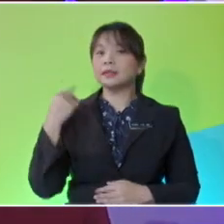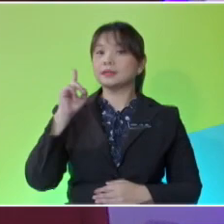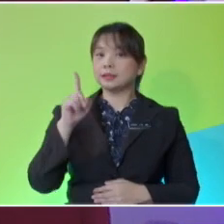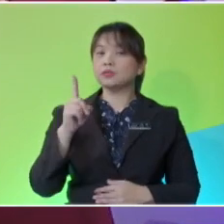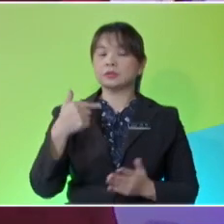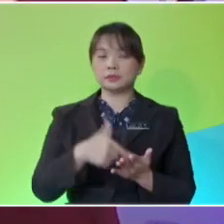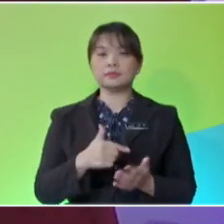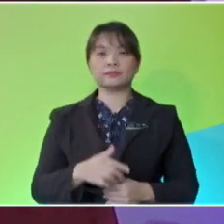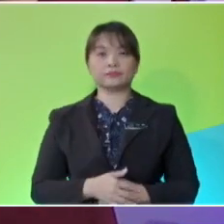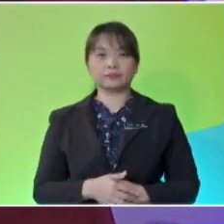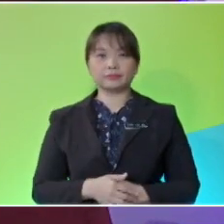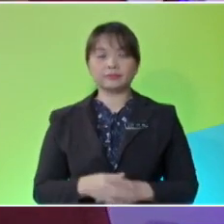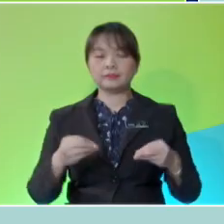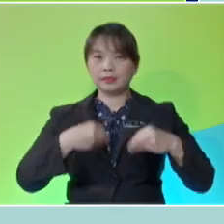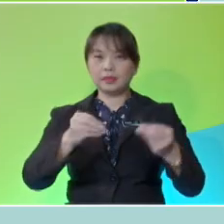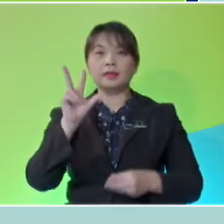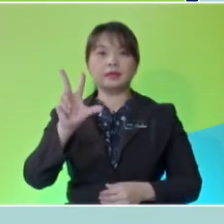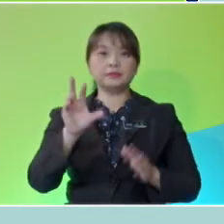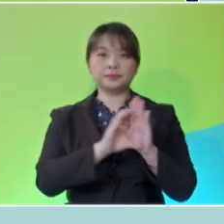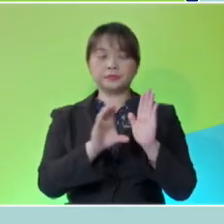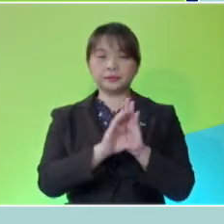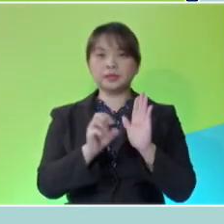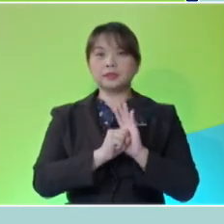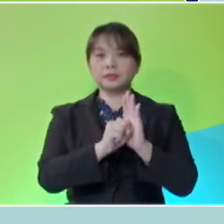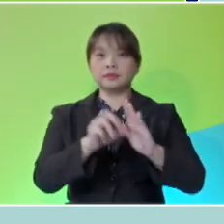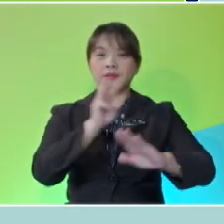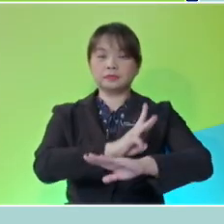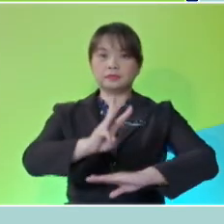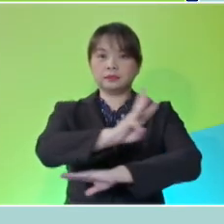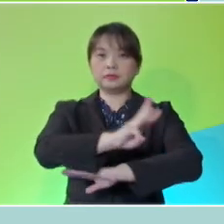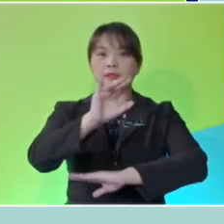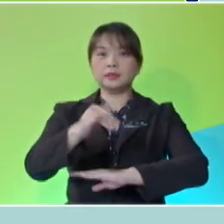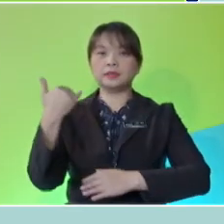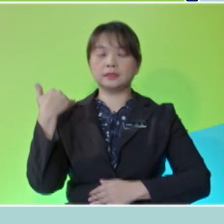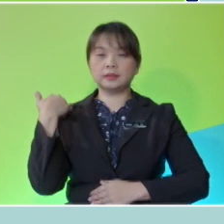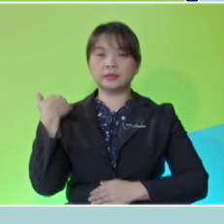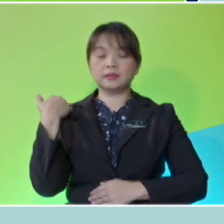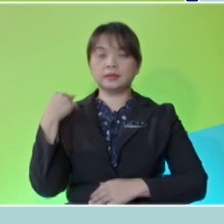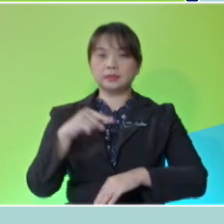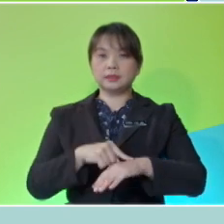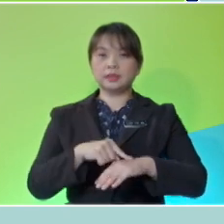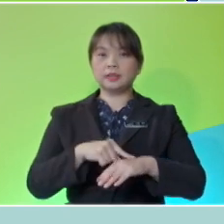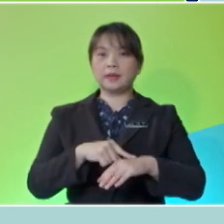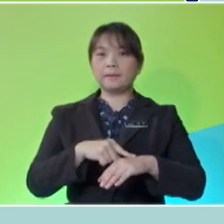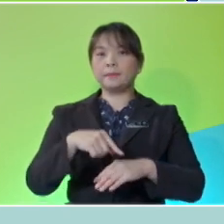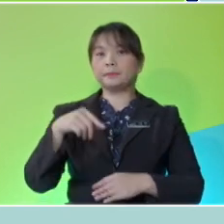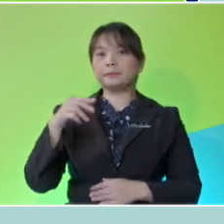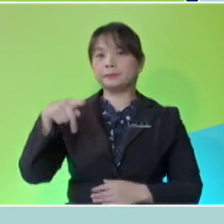Berikan tiga contoh simbol kawasan yang terdapat di dalam peta topografi